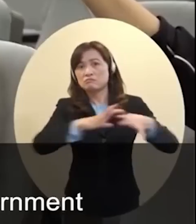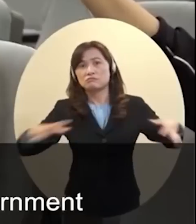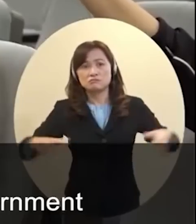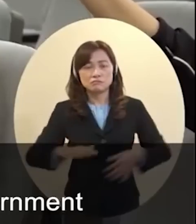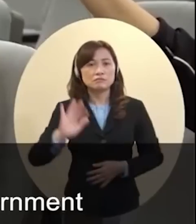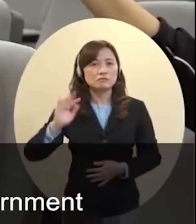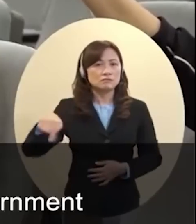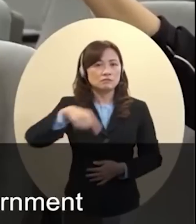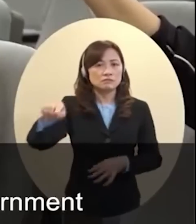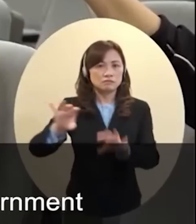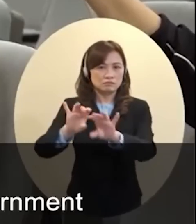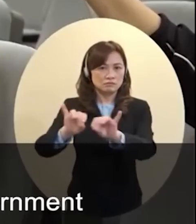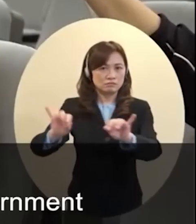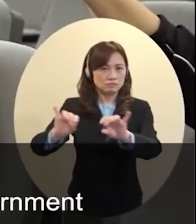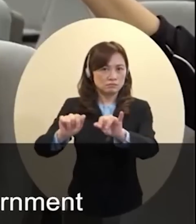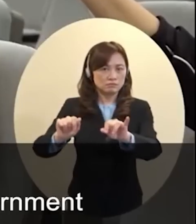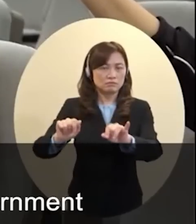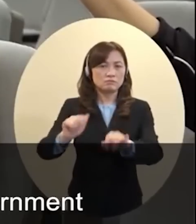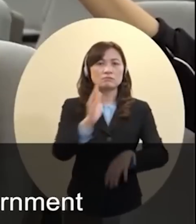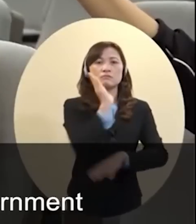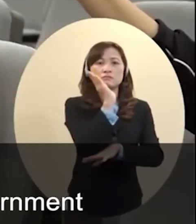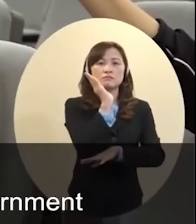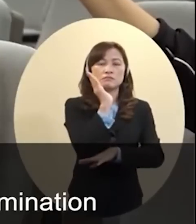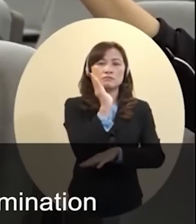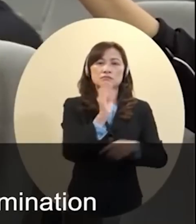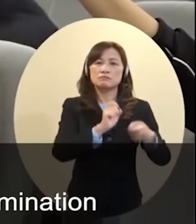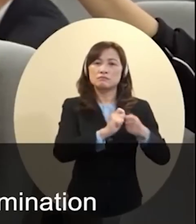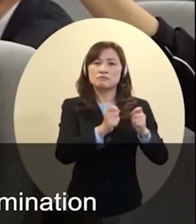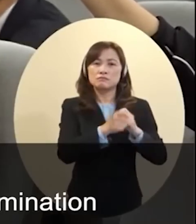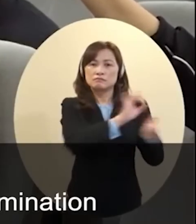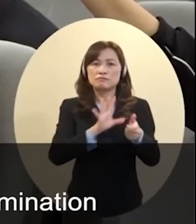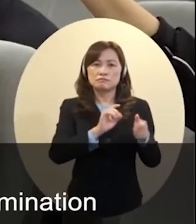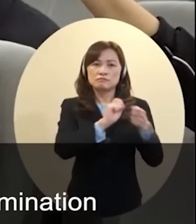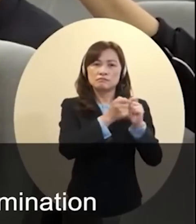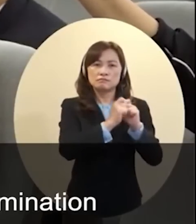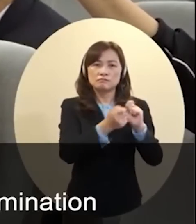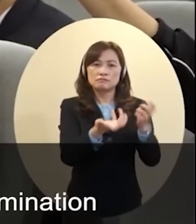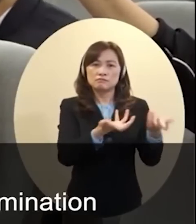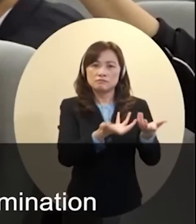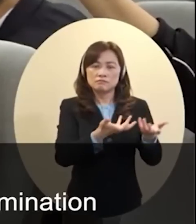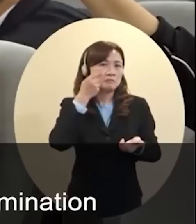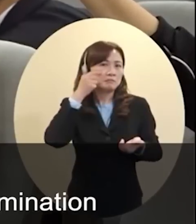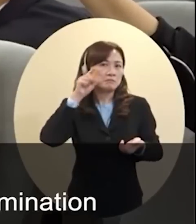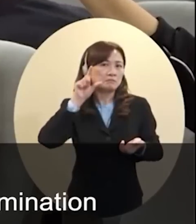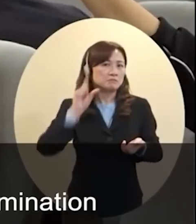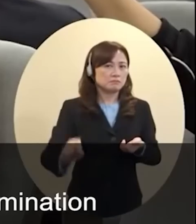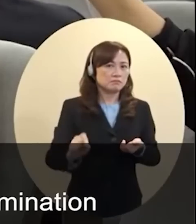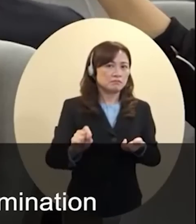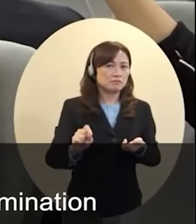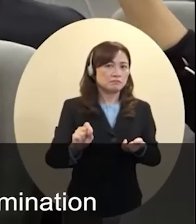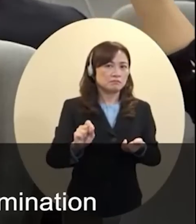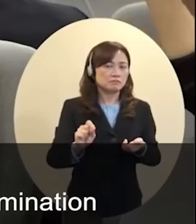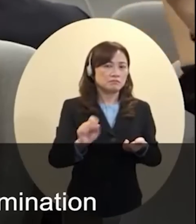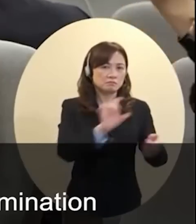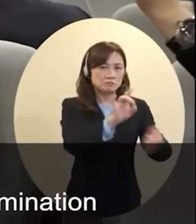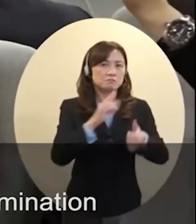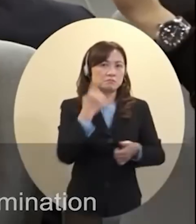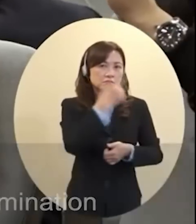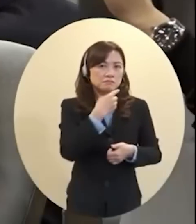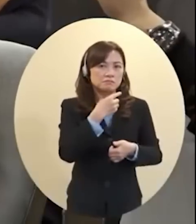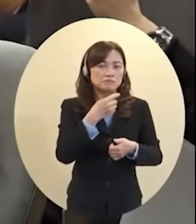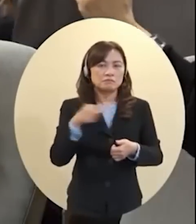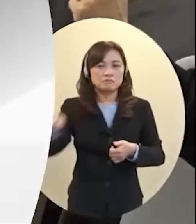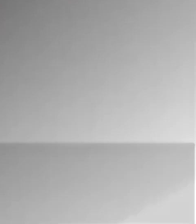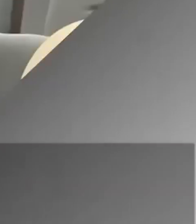们的土地却被政府以课税、以这个歧视为理由来没收他们的土